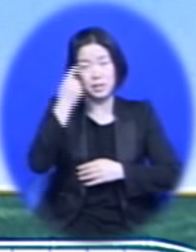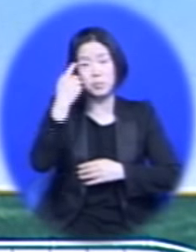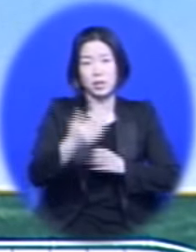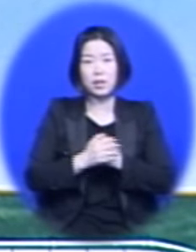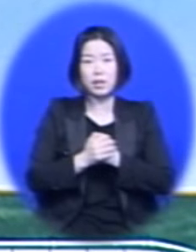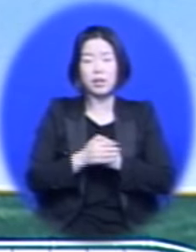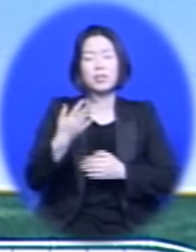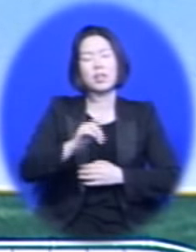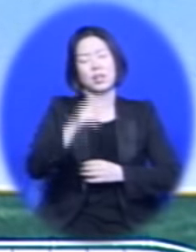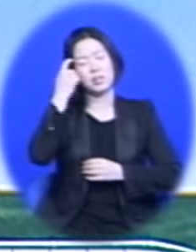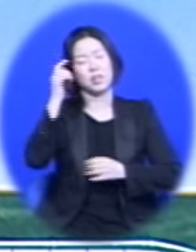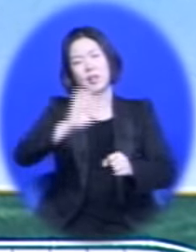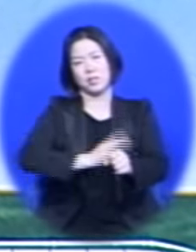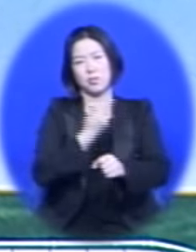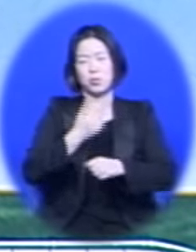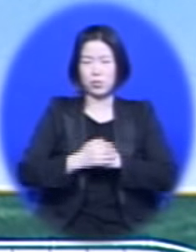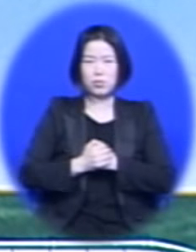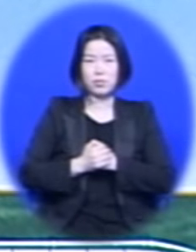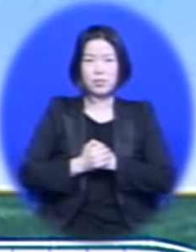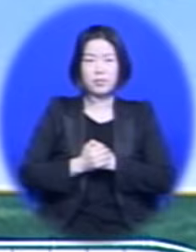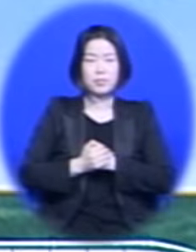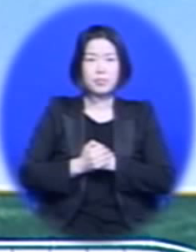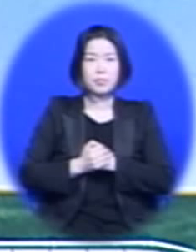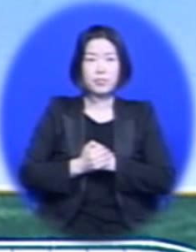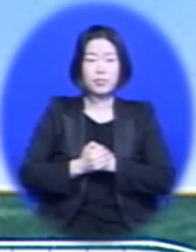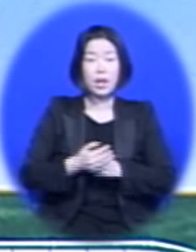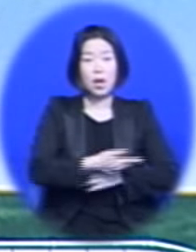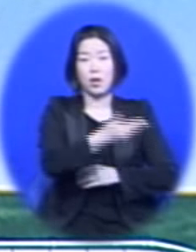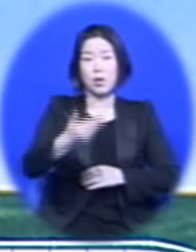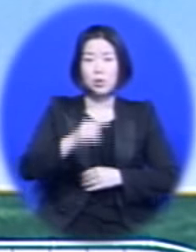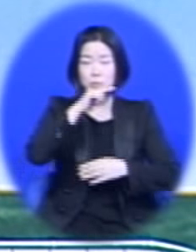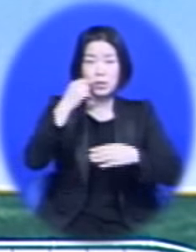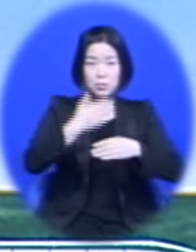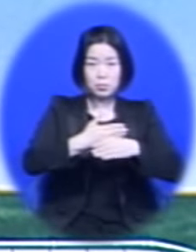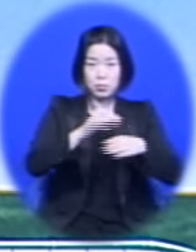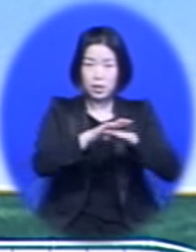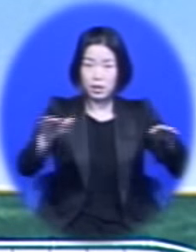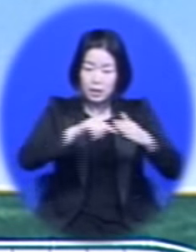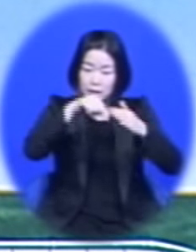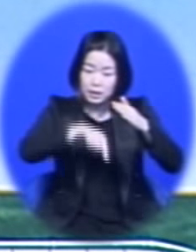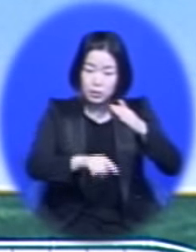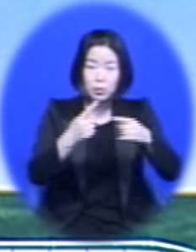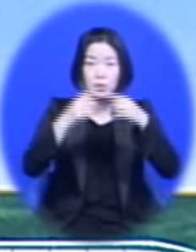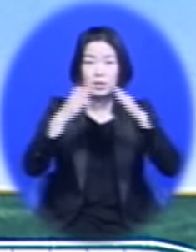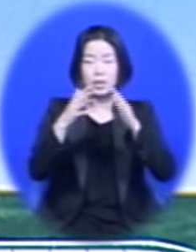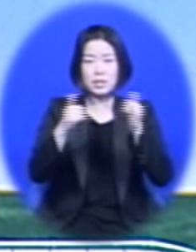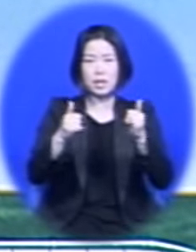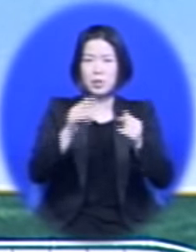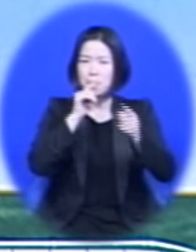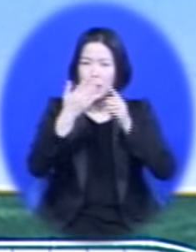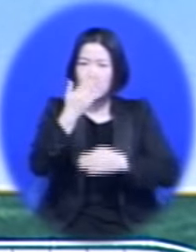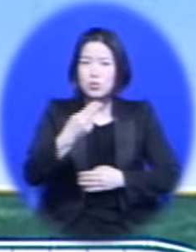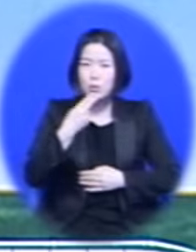얼마나 잘못된 생각인 줄 아셔야 됩니다. 여러분, 북한에서 지하 교인들이 말할 수 없이